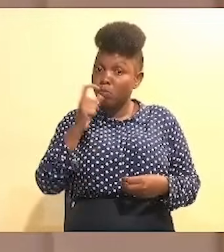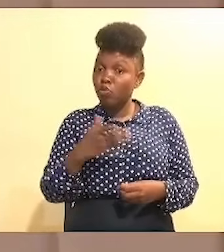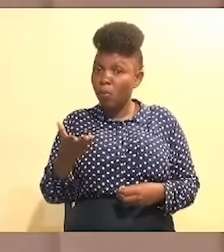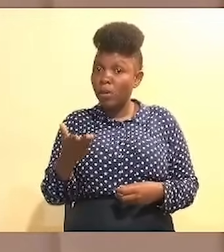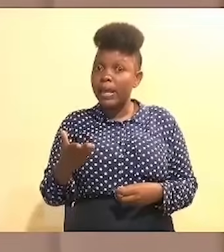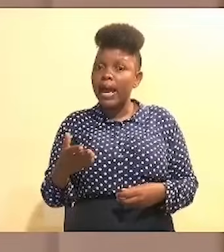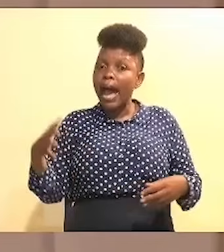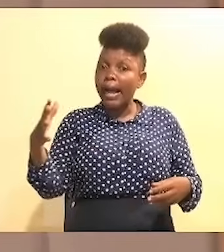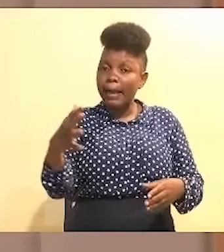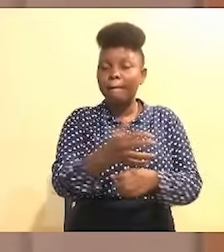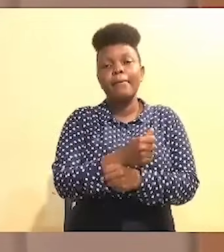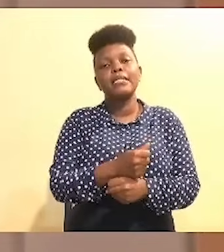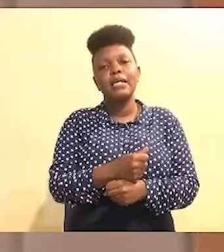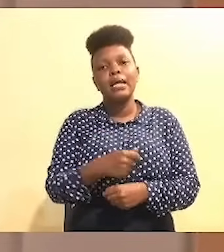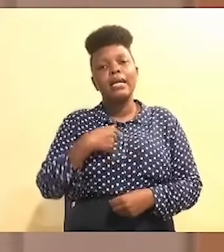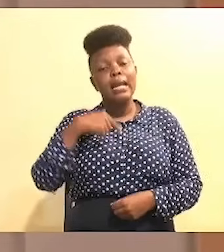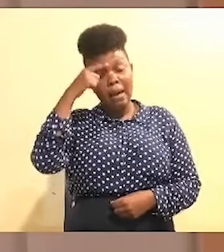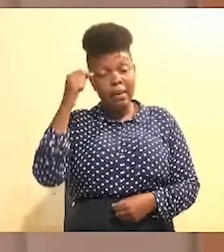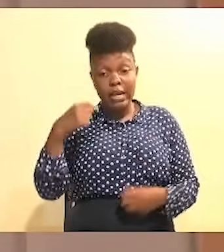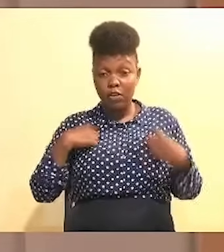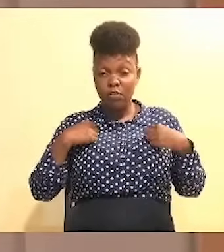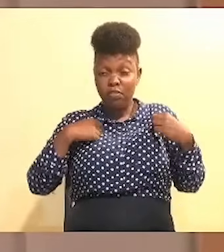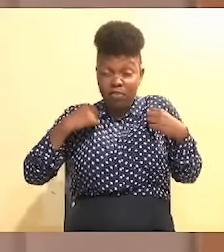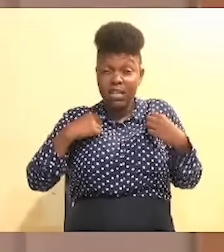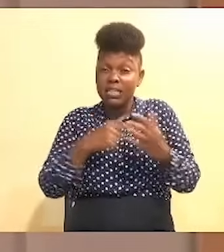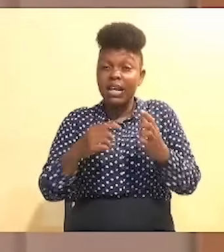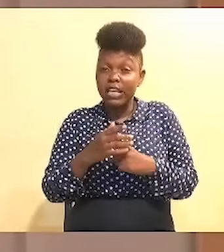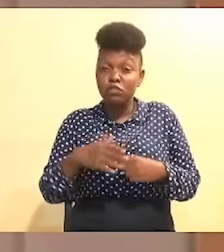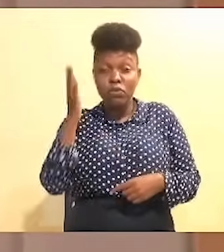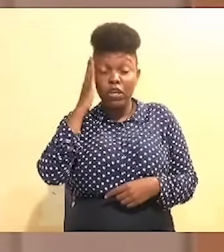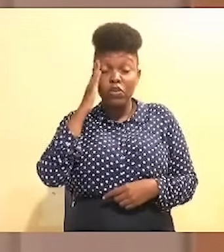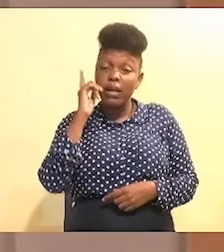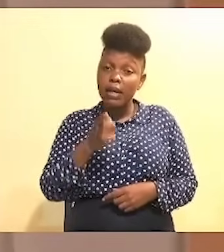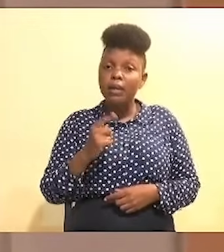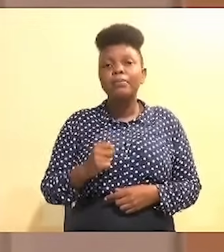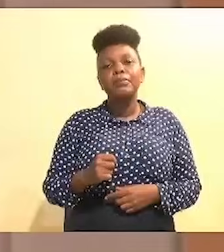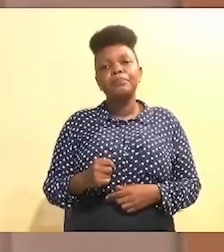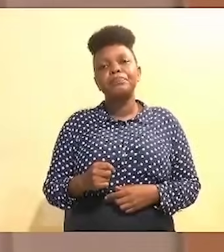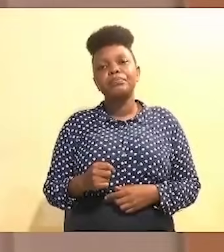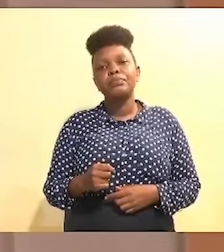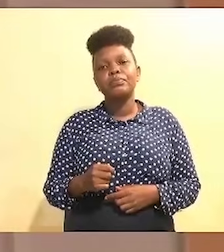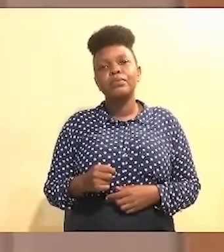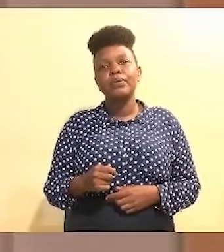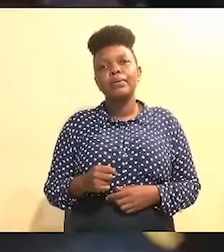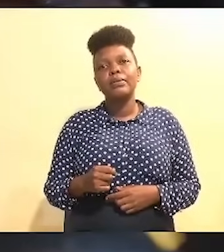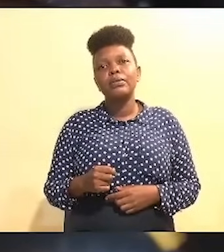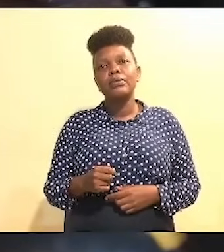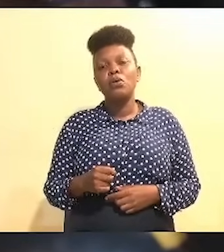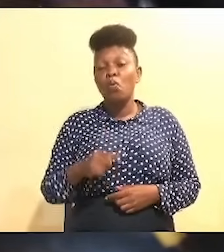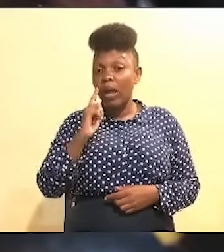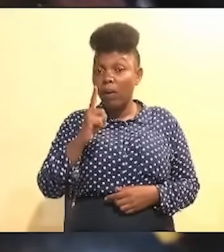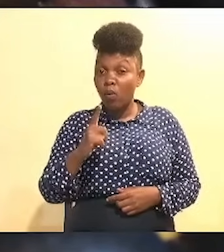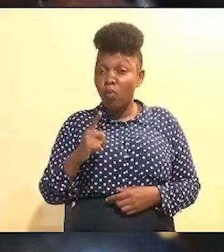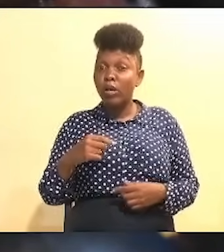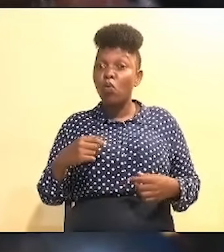lile vazi lilipo la Yesu sasa hivi, ukamiliki kapande. Kalile vazi kapande, umekuwa tajiri.